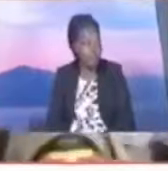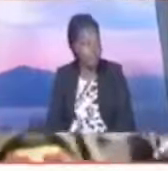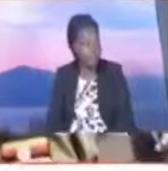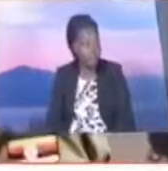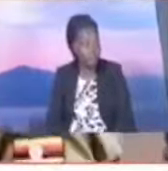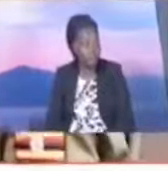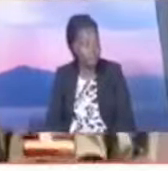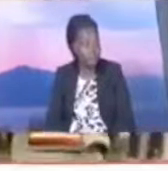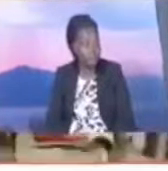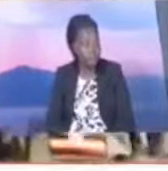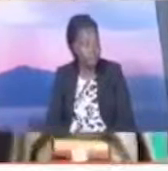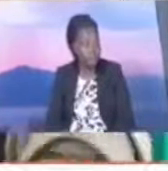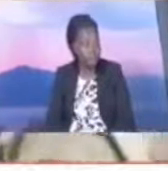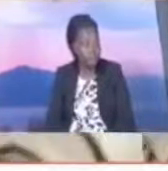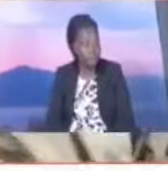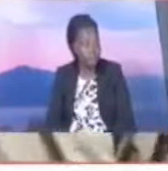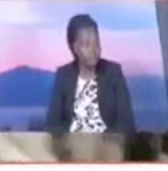Oyo yatemu